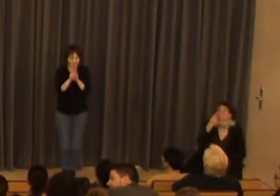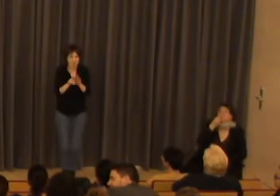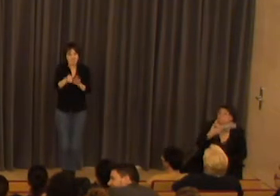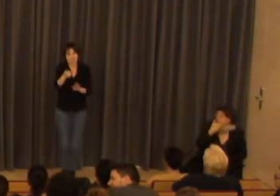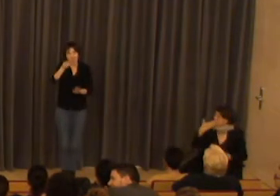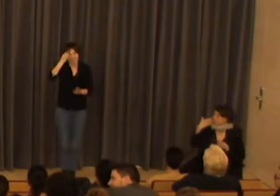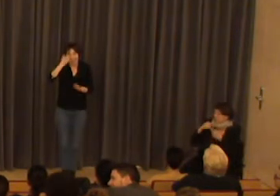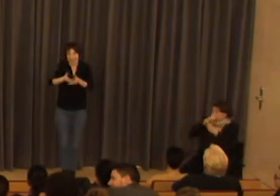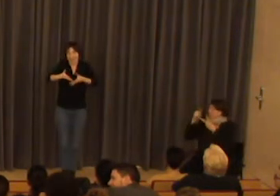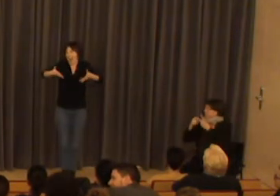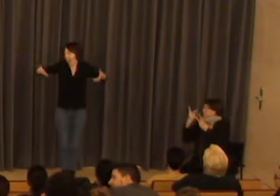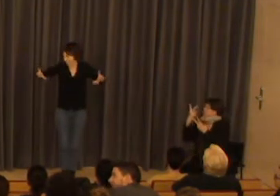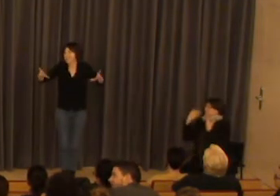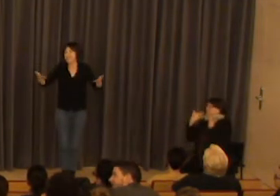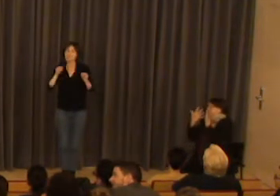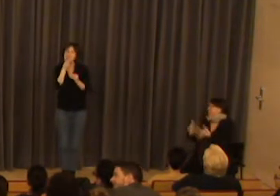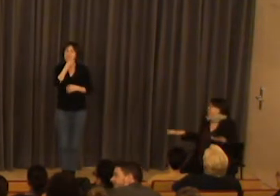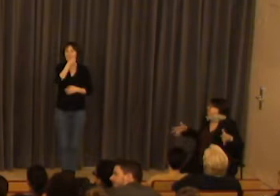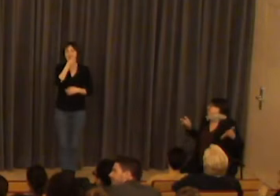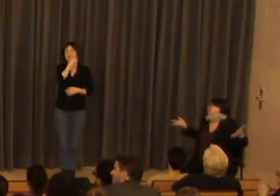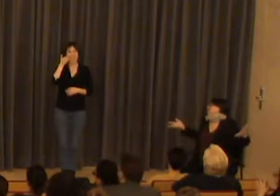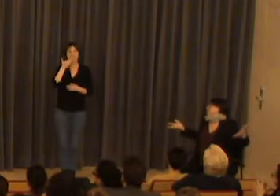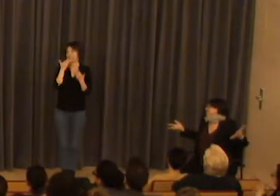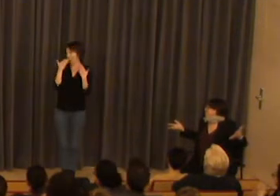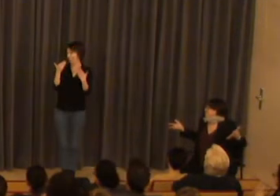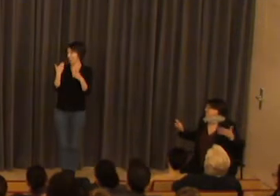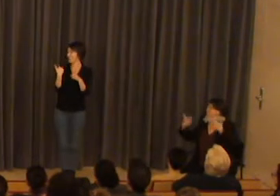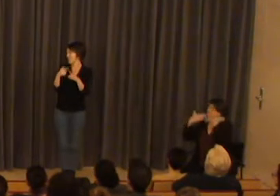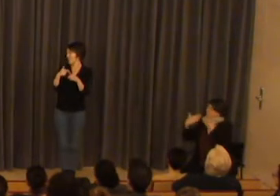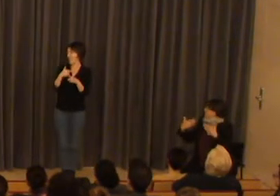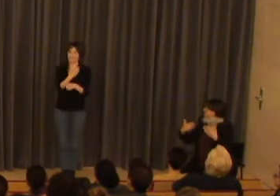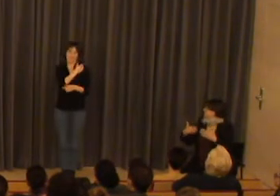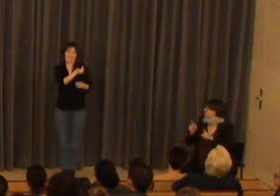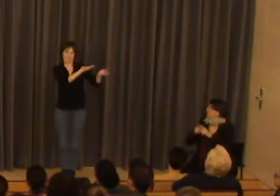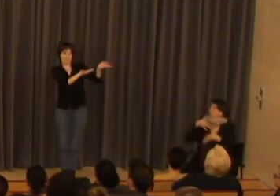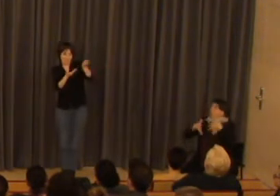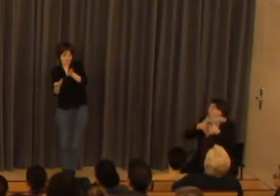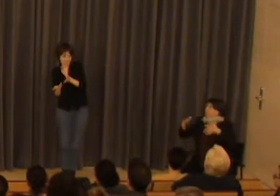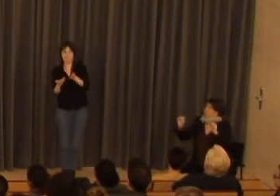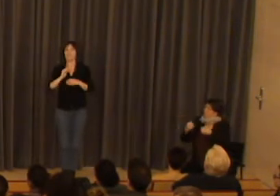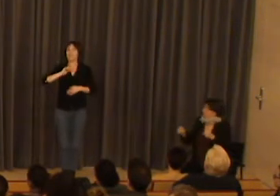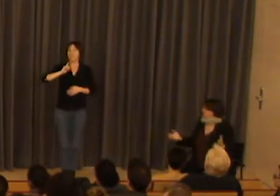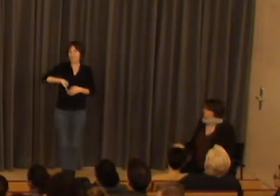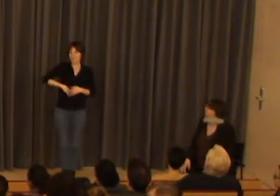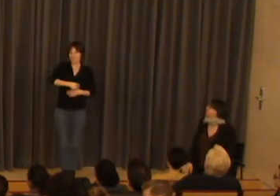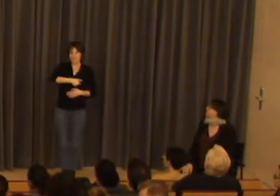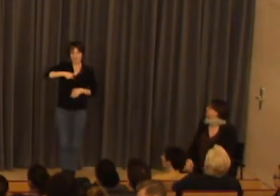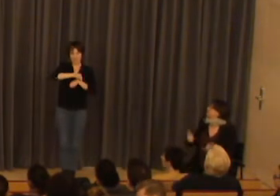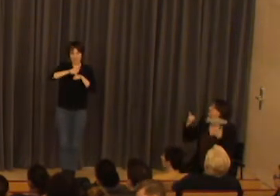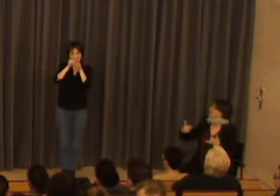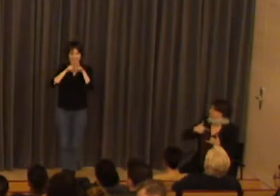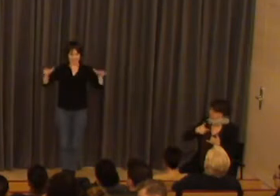Bona tarda i moltes gràcies per haver-nos convidat, per haver convidat a la Direcció General de